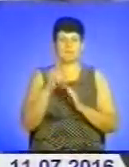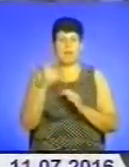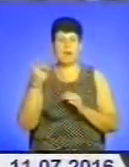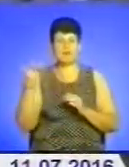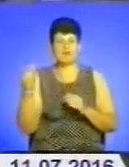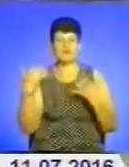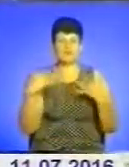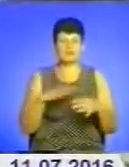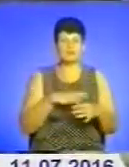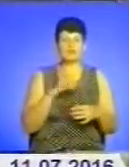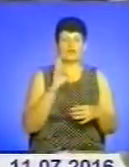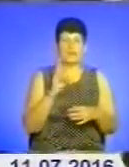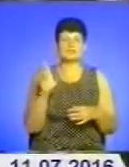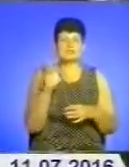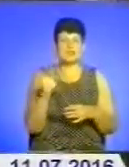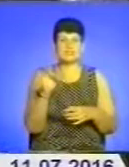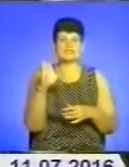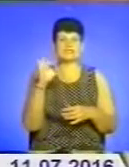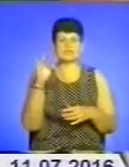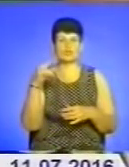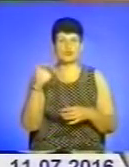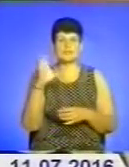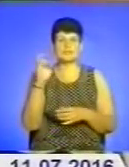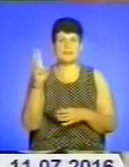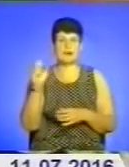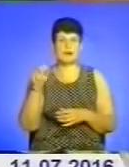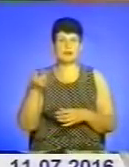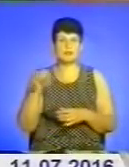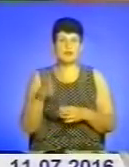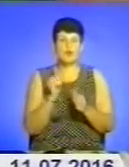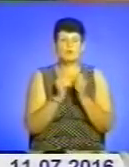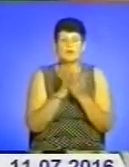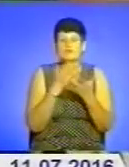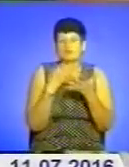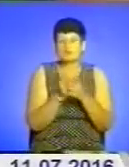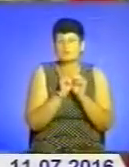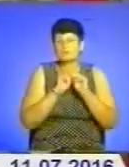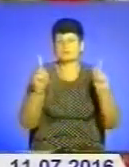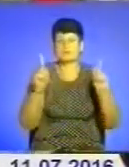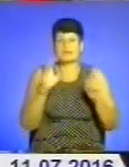пройшли в Кременці, Бережанах, Сидорові і Скалаті. Кожне мало свою родзинку. Наприклад,